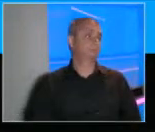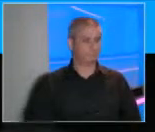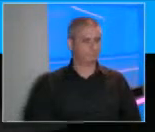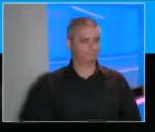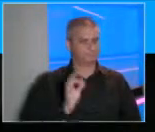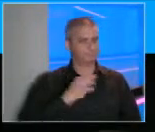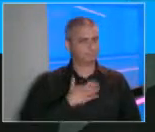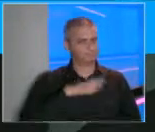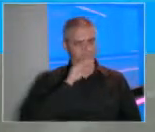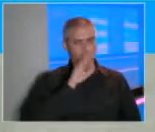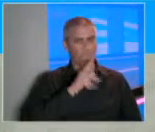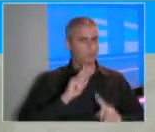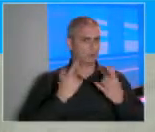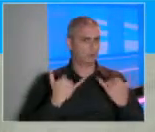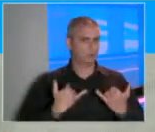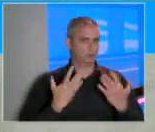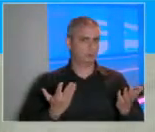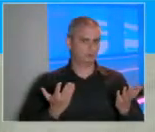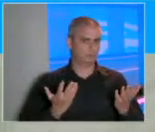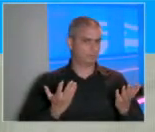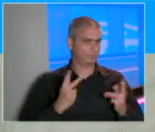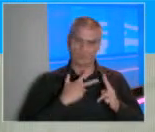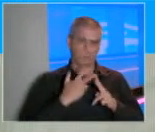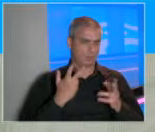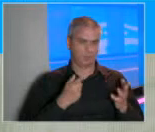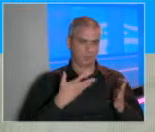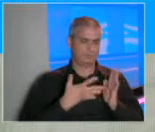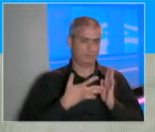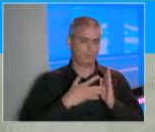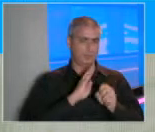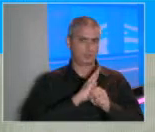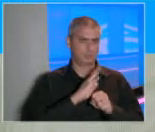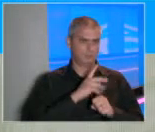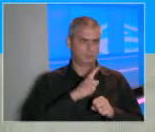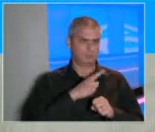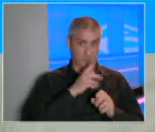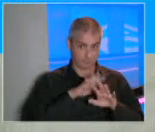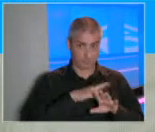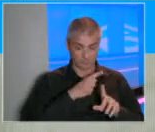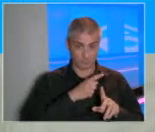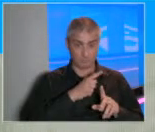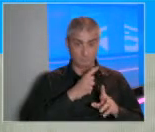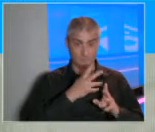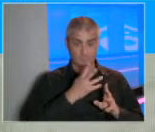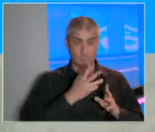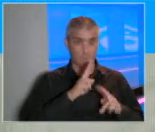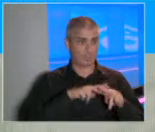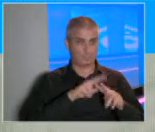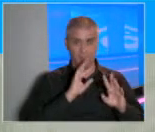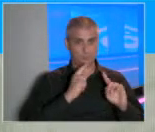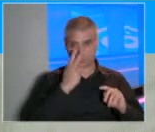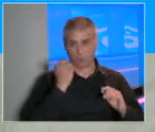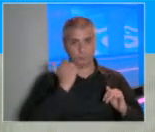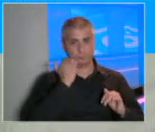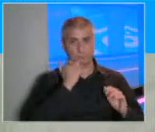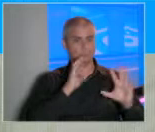אני רוצה בכל זאת לדבר איתך גם על מה שקורה עכשיו, ולאו דווקא לבדיקות הסקר. אתם מרגישים במדה את מה שאנחנו רואים במספרים מדי